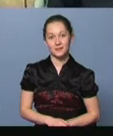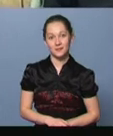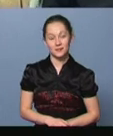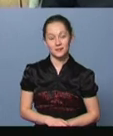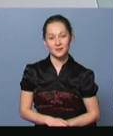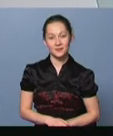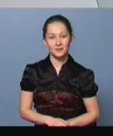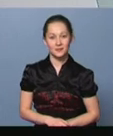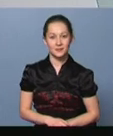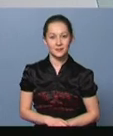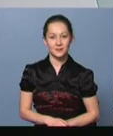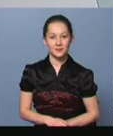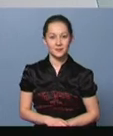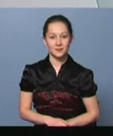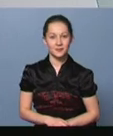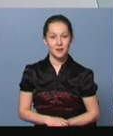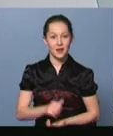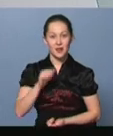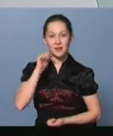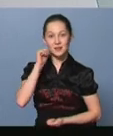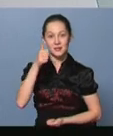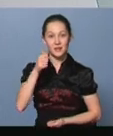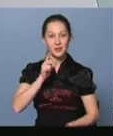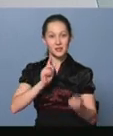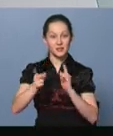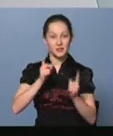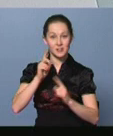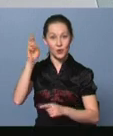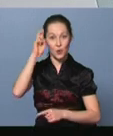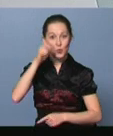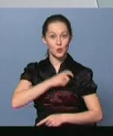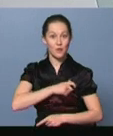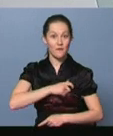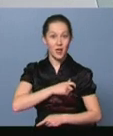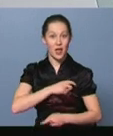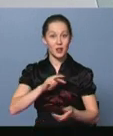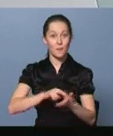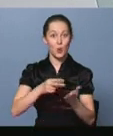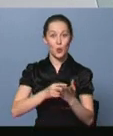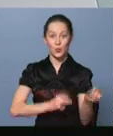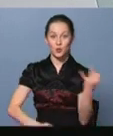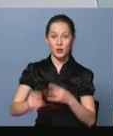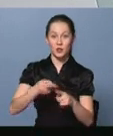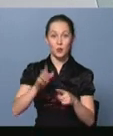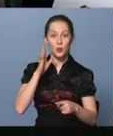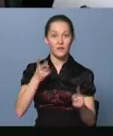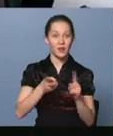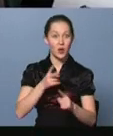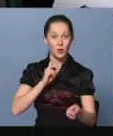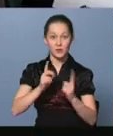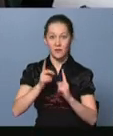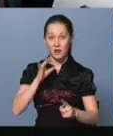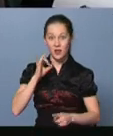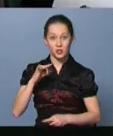Удмуртия». Завтра очередная сессия Госсовета. Основной вопрос бюджета. Это будет уже второе чтение. После первого